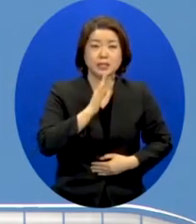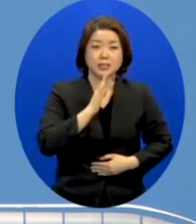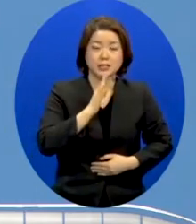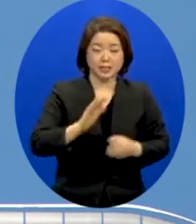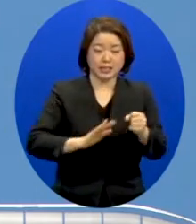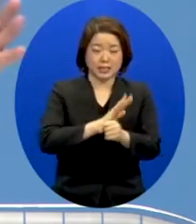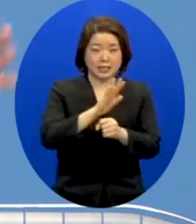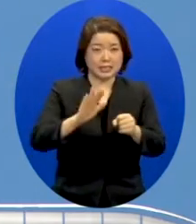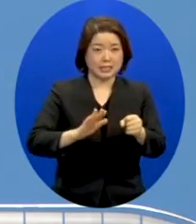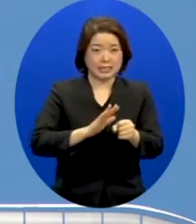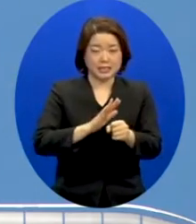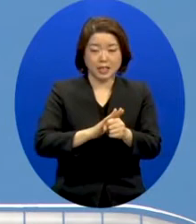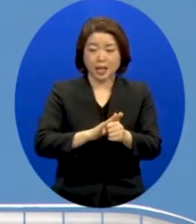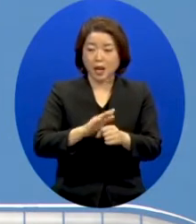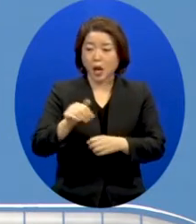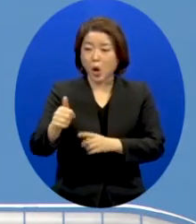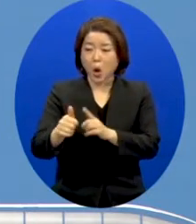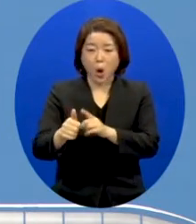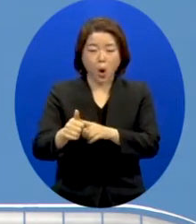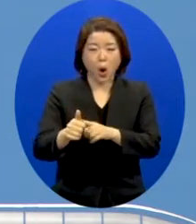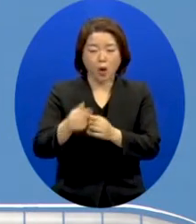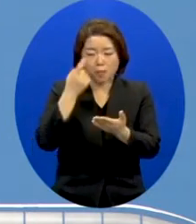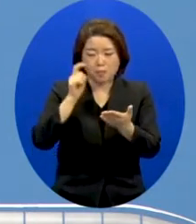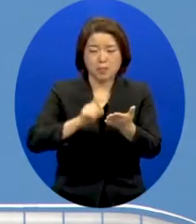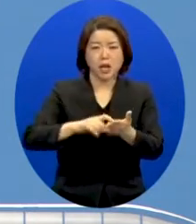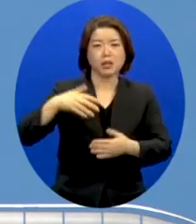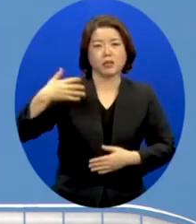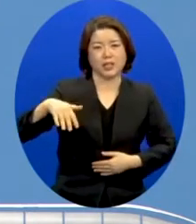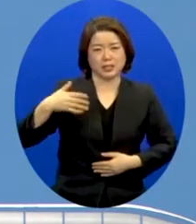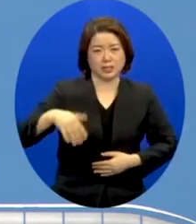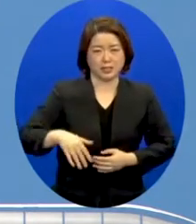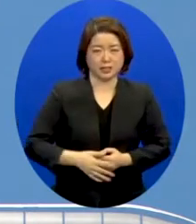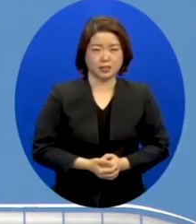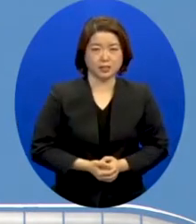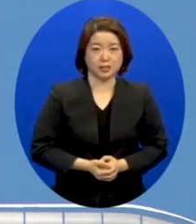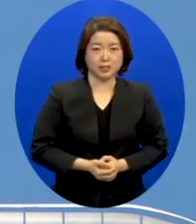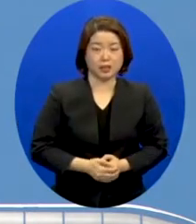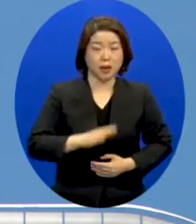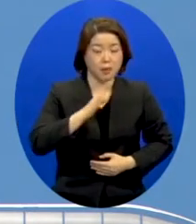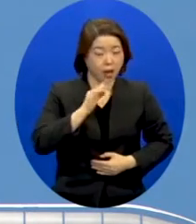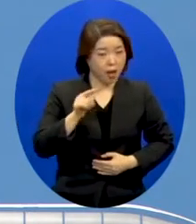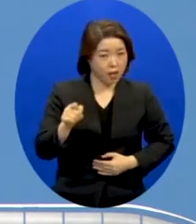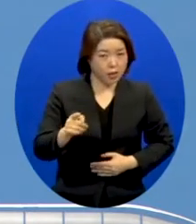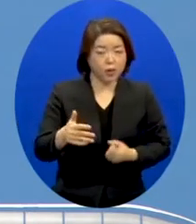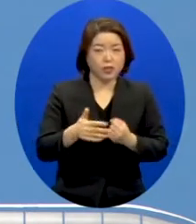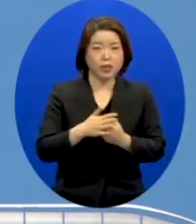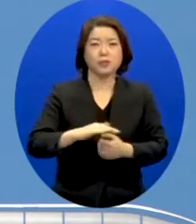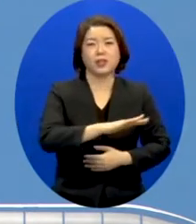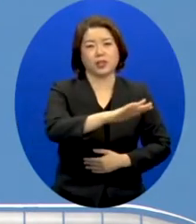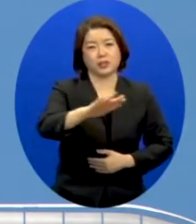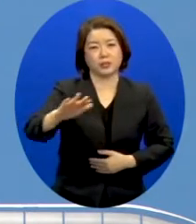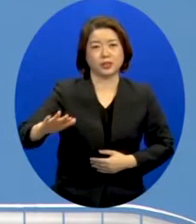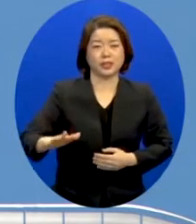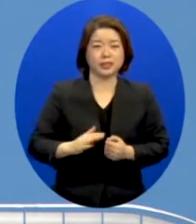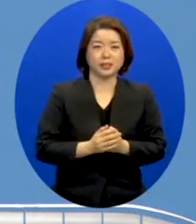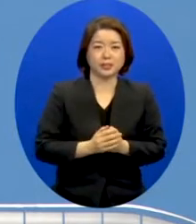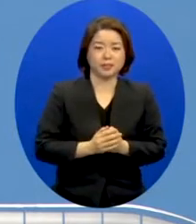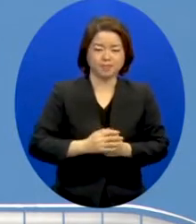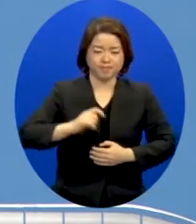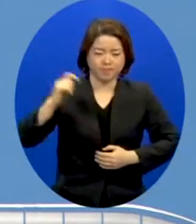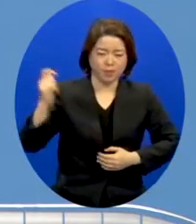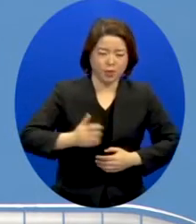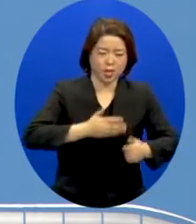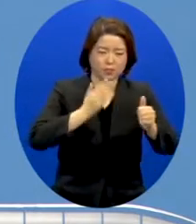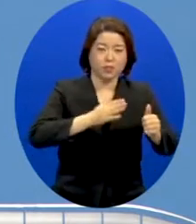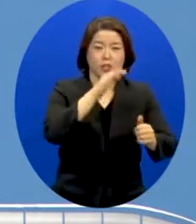대상을 발견하지 못했기 때문에 그렇습니다 바로 그것 때문에 하나님이 우리를 강권 하시는